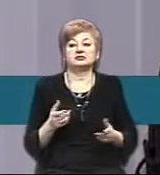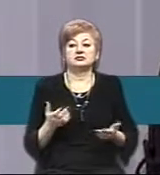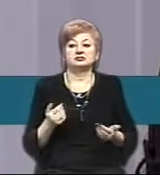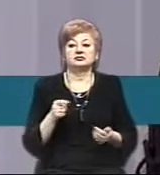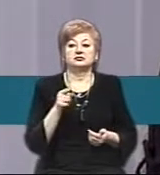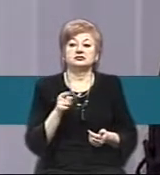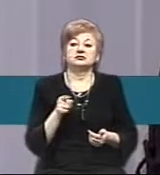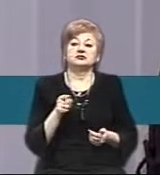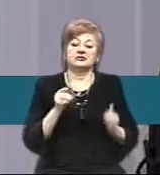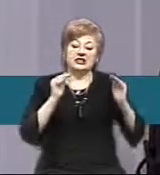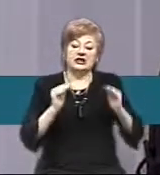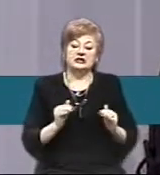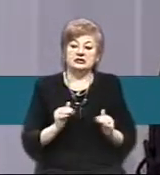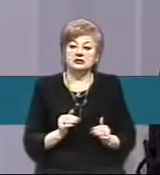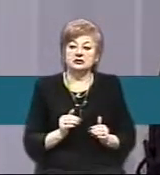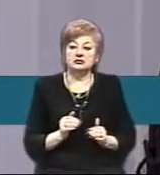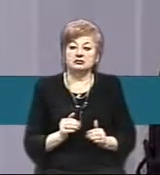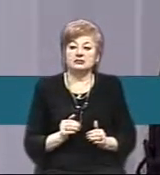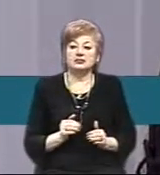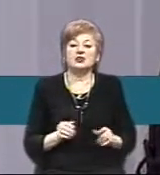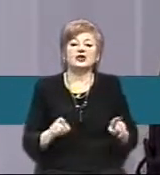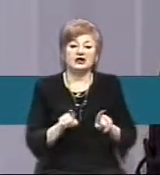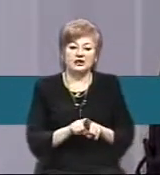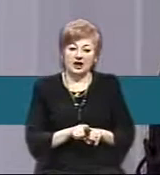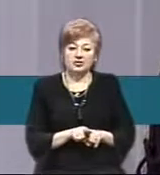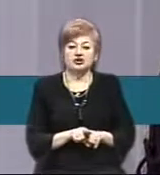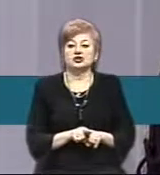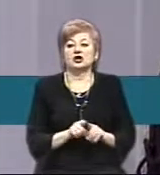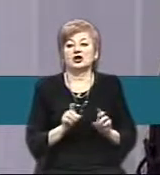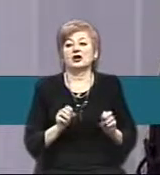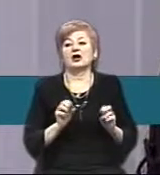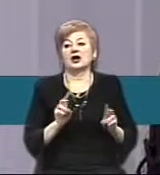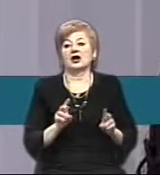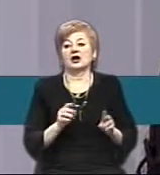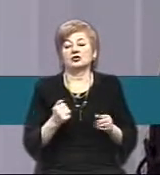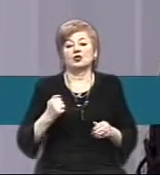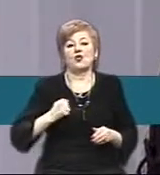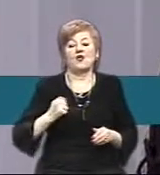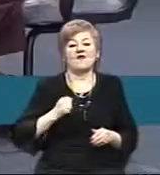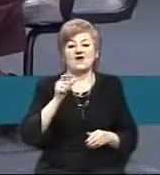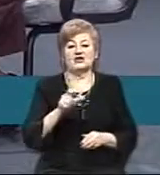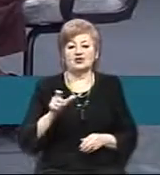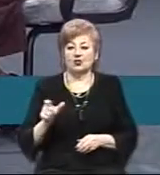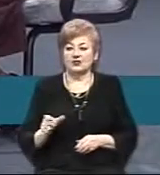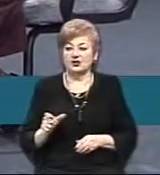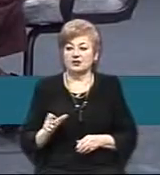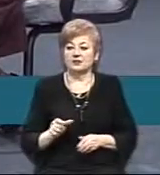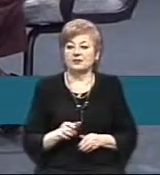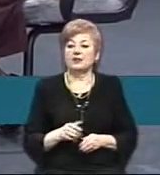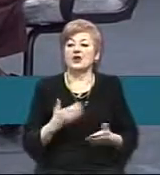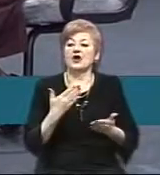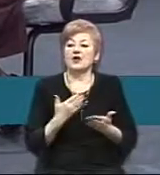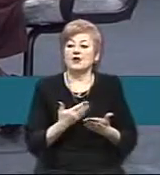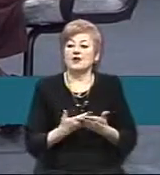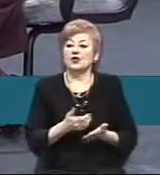він низький, точно так же, як і до військових. Отже,